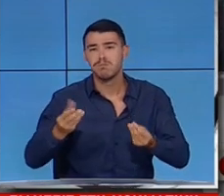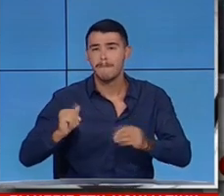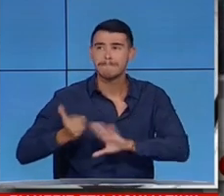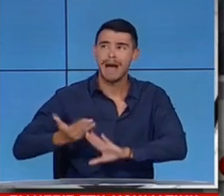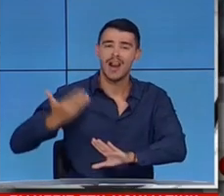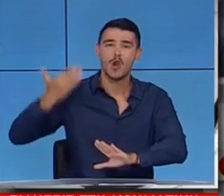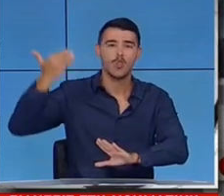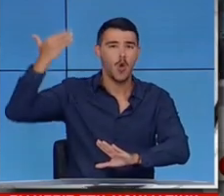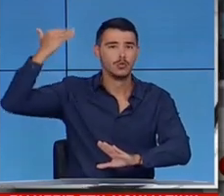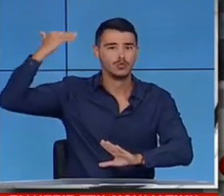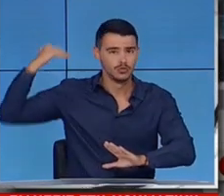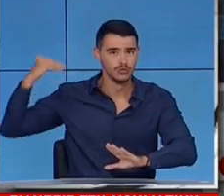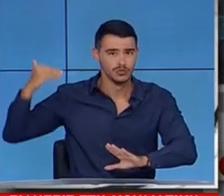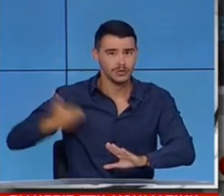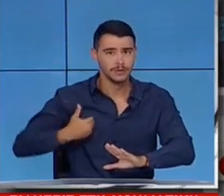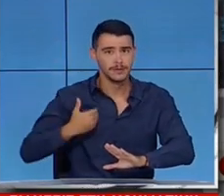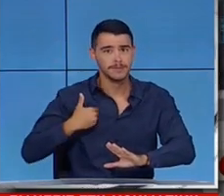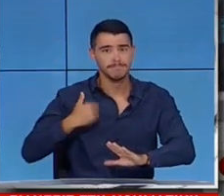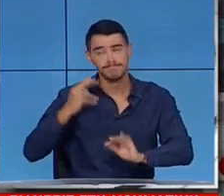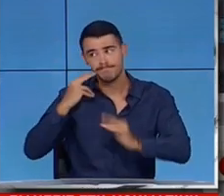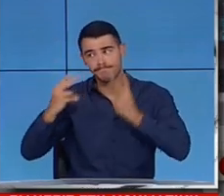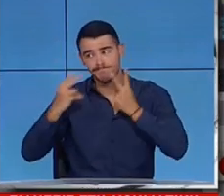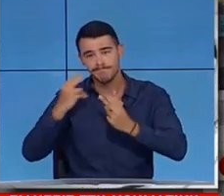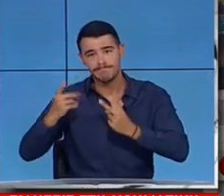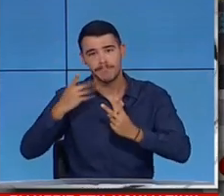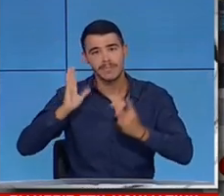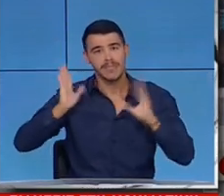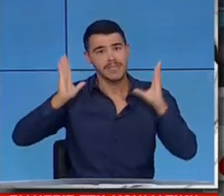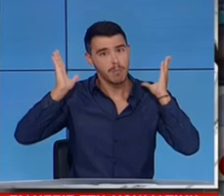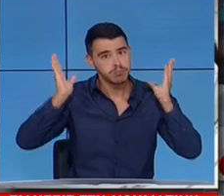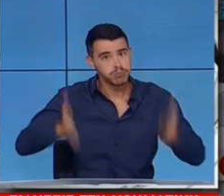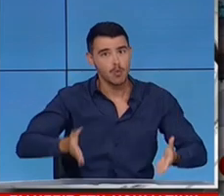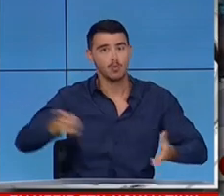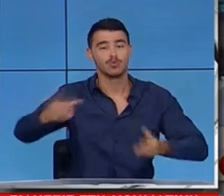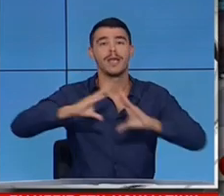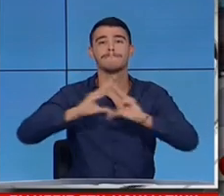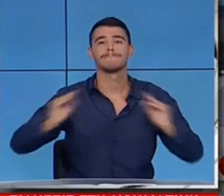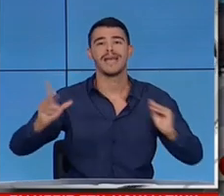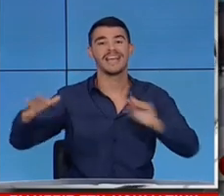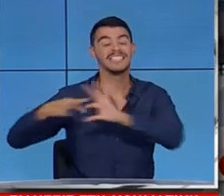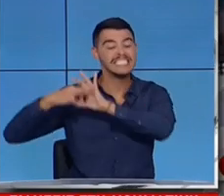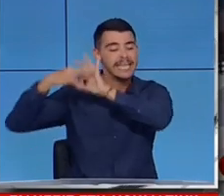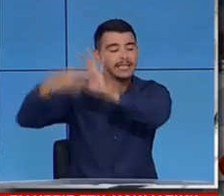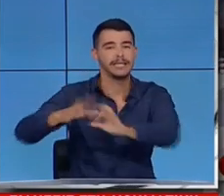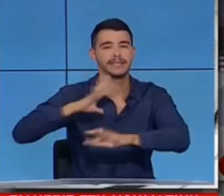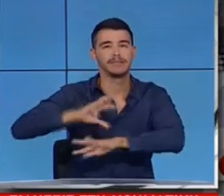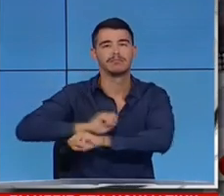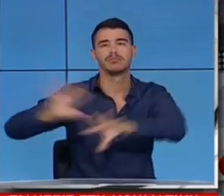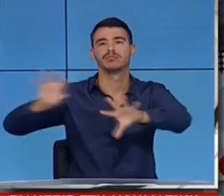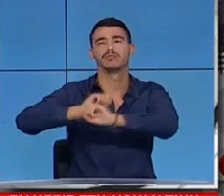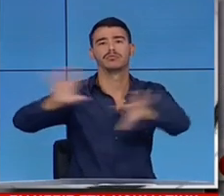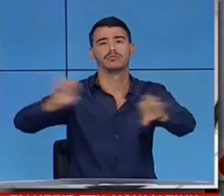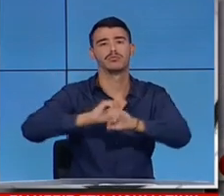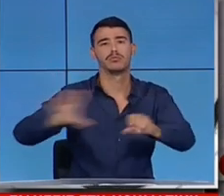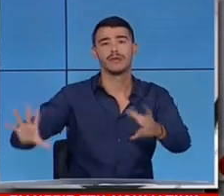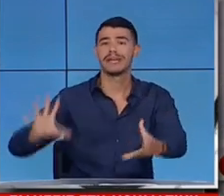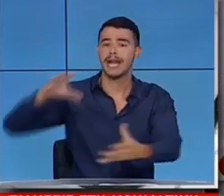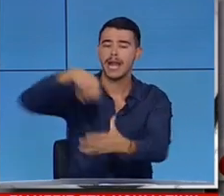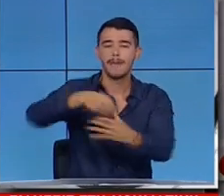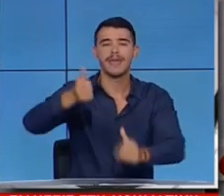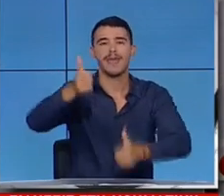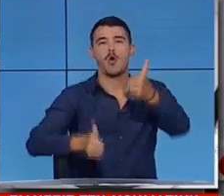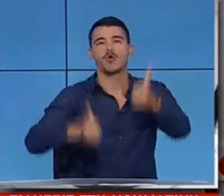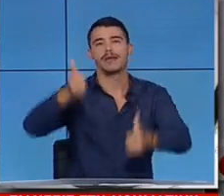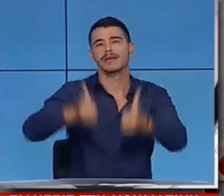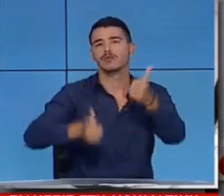παρελθόν όπου θα μπορούσε να έχει πάρθει η επενδυτική απόφαση το κανάλι να συνεχίσει τη λειτουργία του, να μπει στη διαδικασία της αδειοδότησης και να